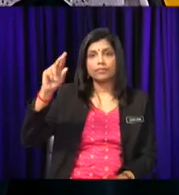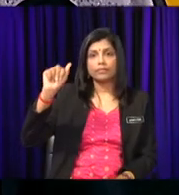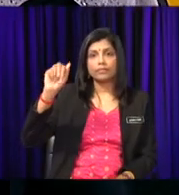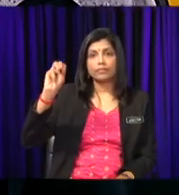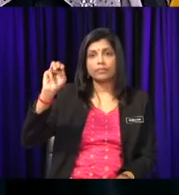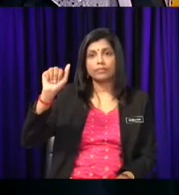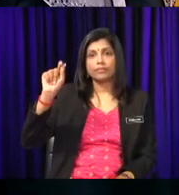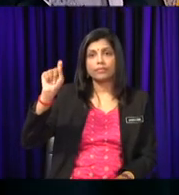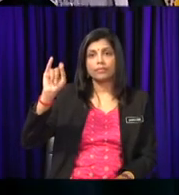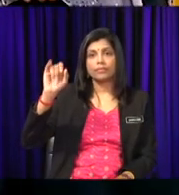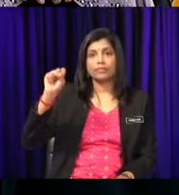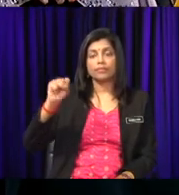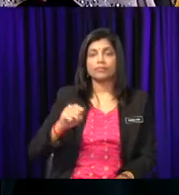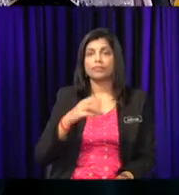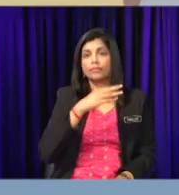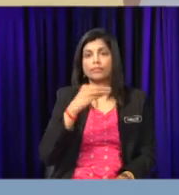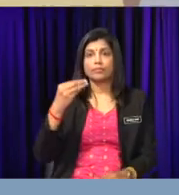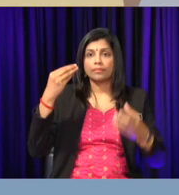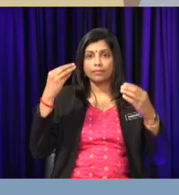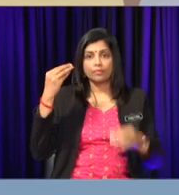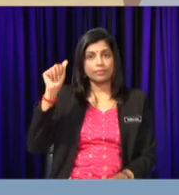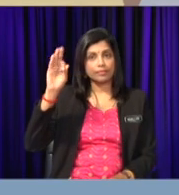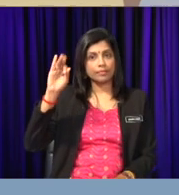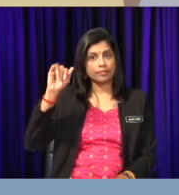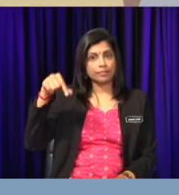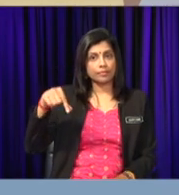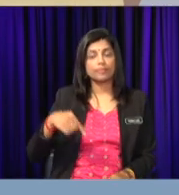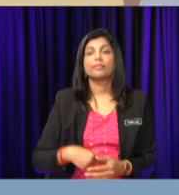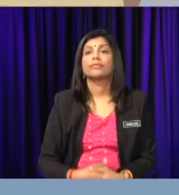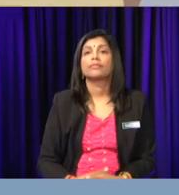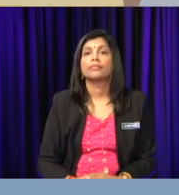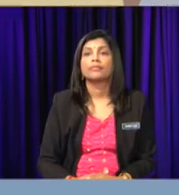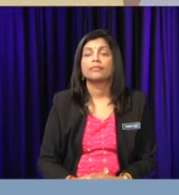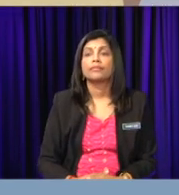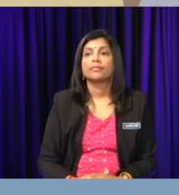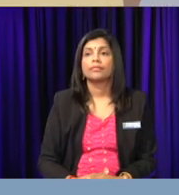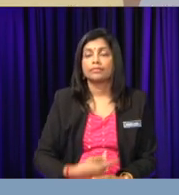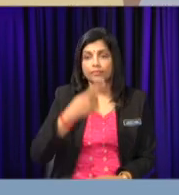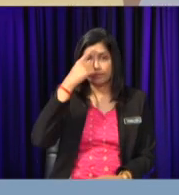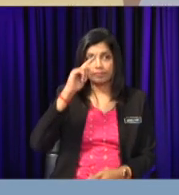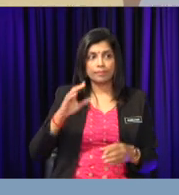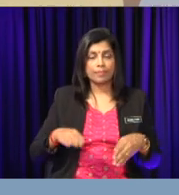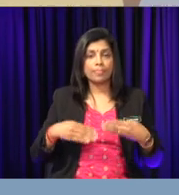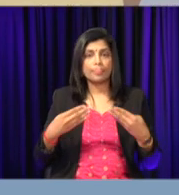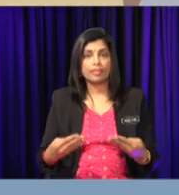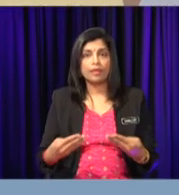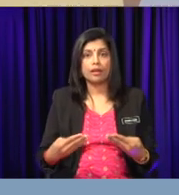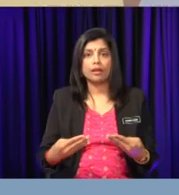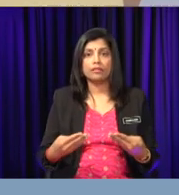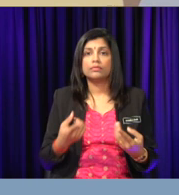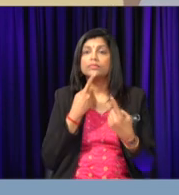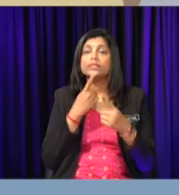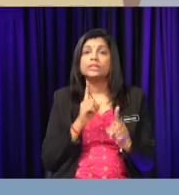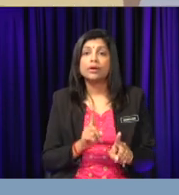Indonesia jadi untuk kita beri cara bagaimana